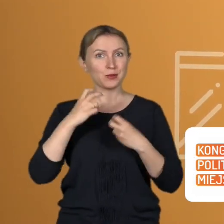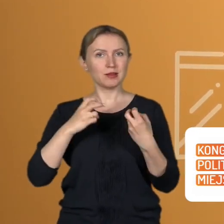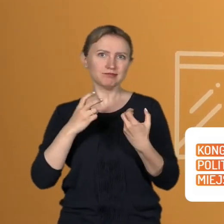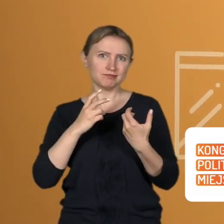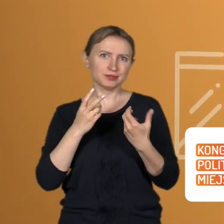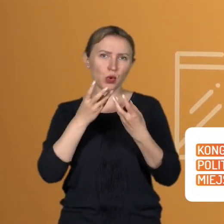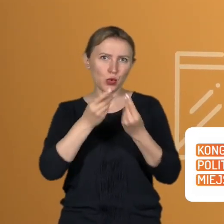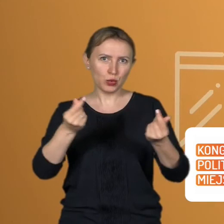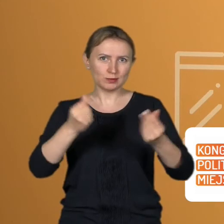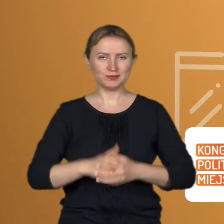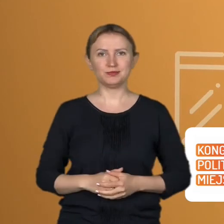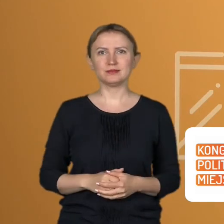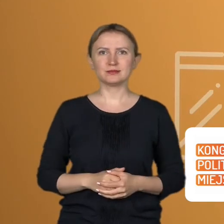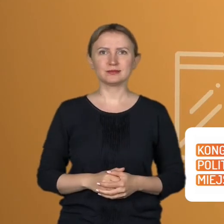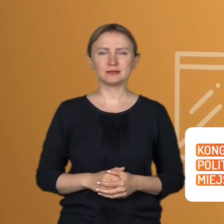borykają.